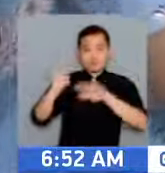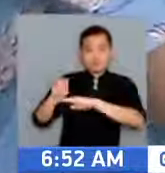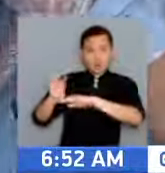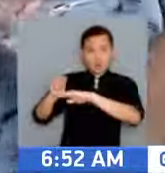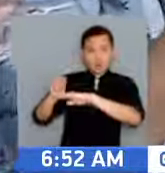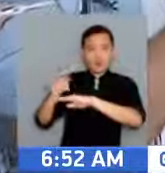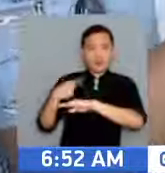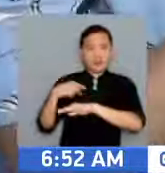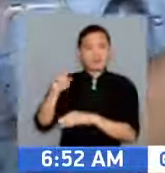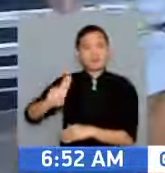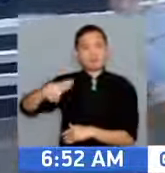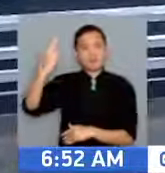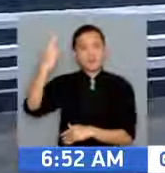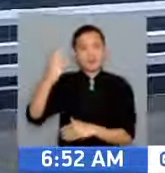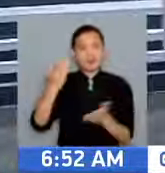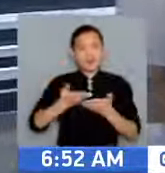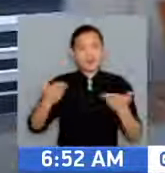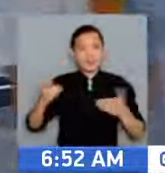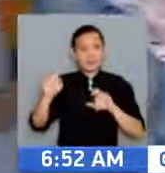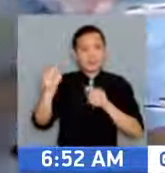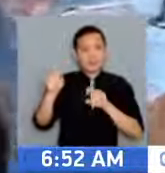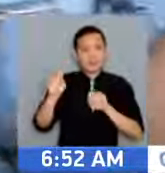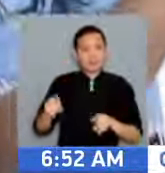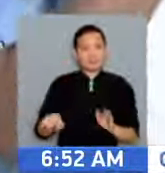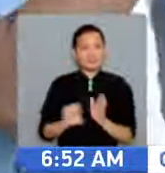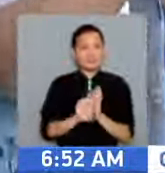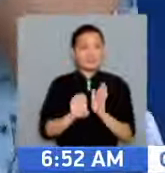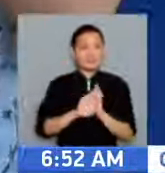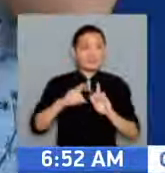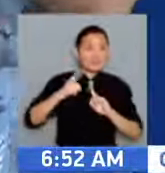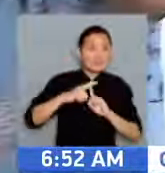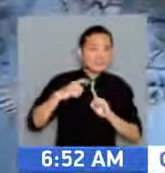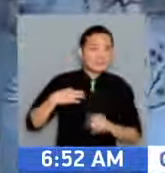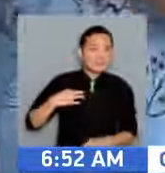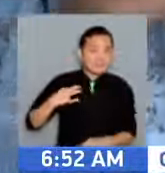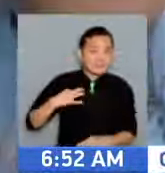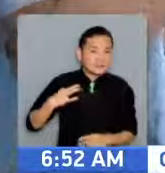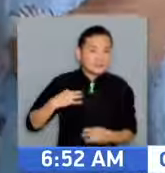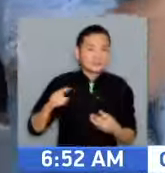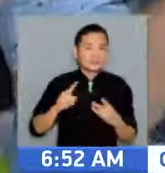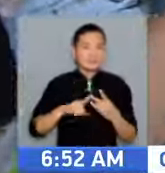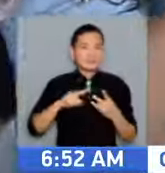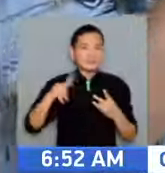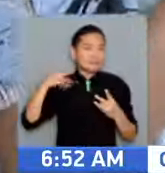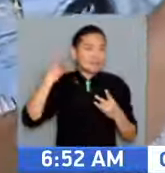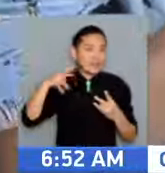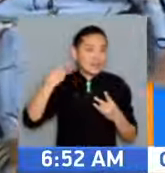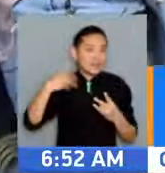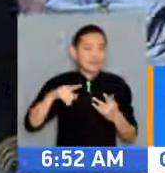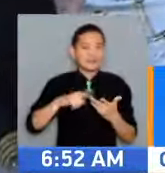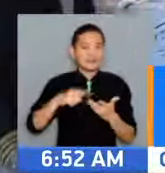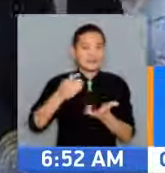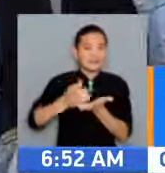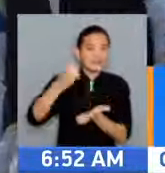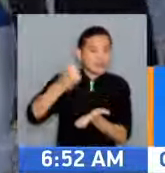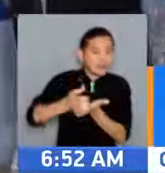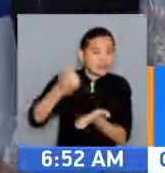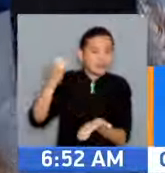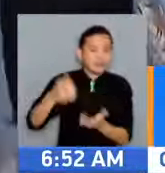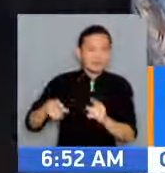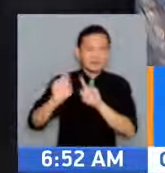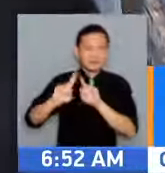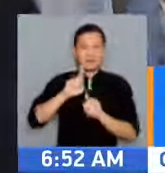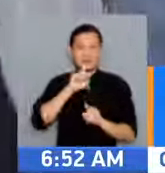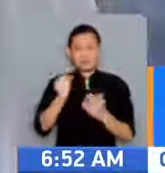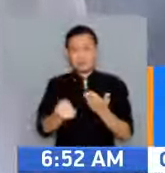nga rin dito mga t-shirt. Meron ditong mga foldable fan at meron din mga tumblers. At ito ha, simpleng-simple lang kung paano ka